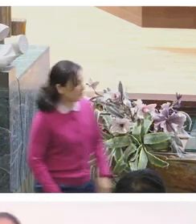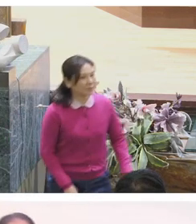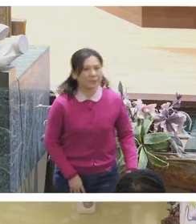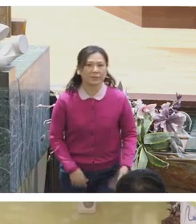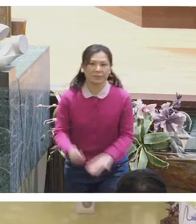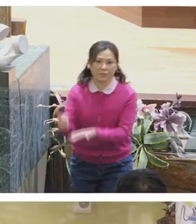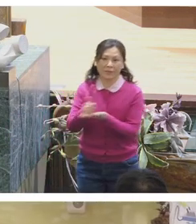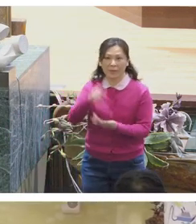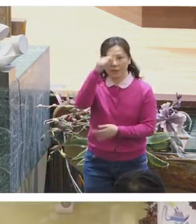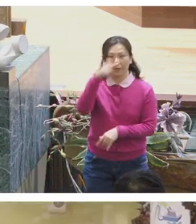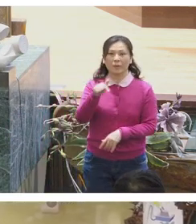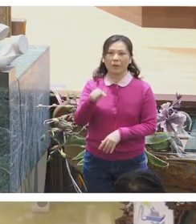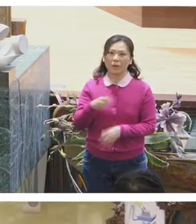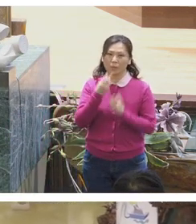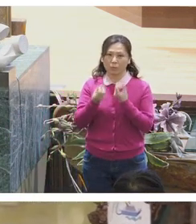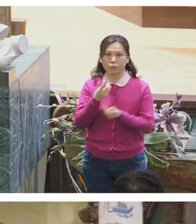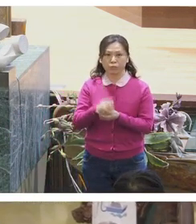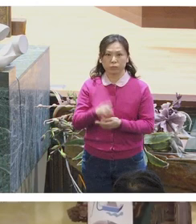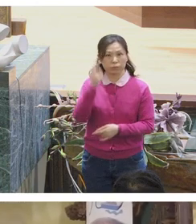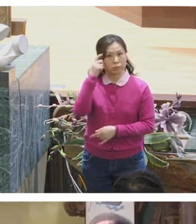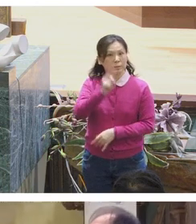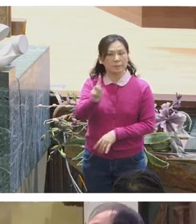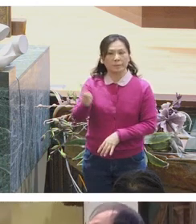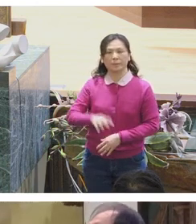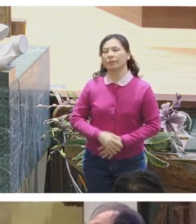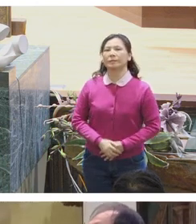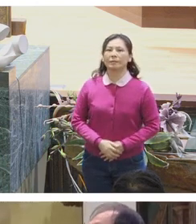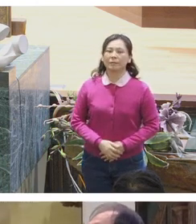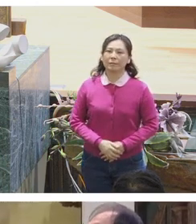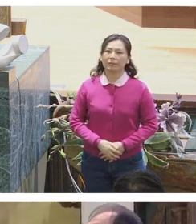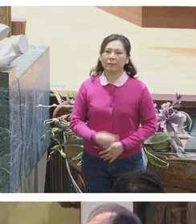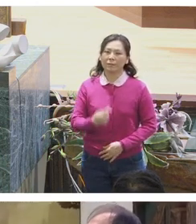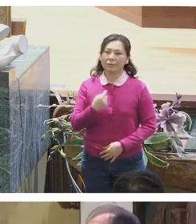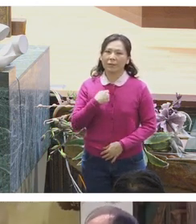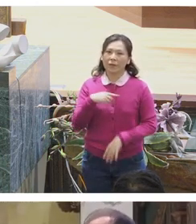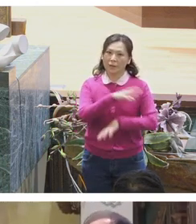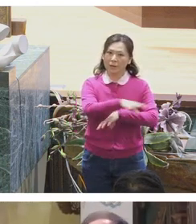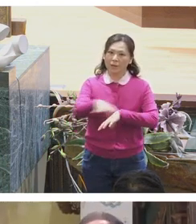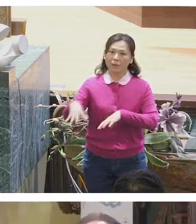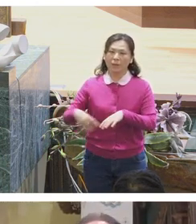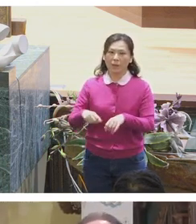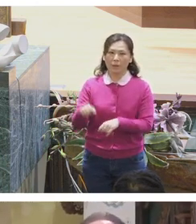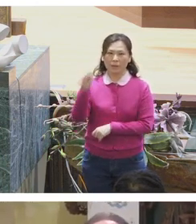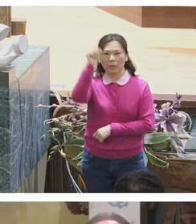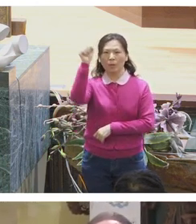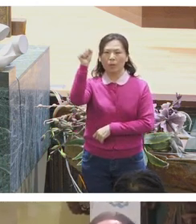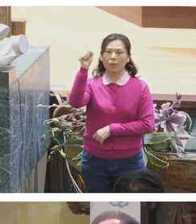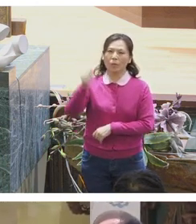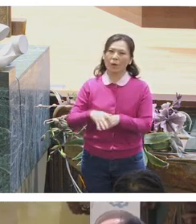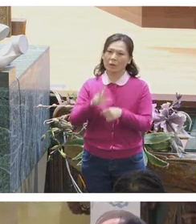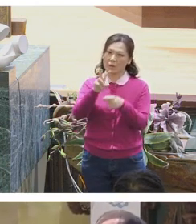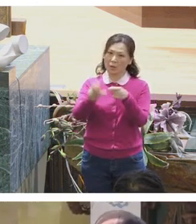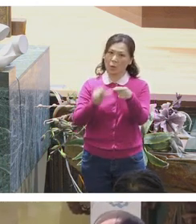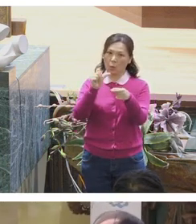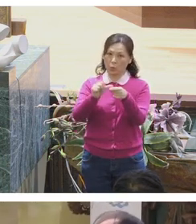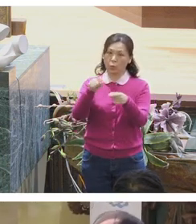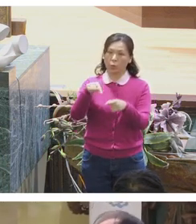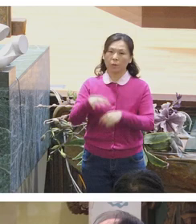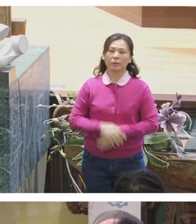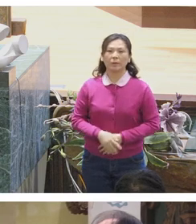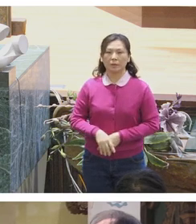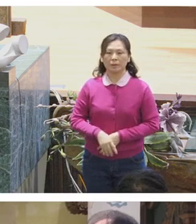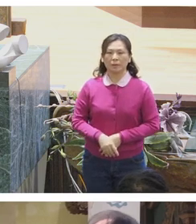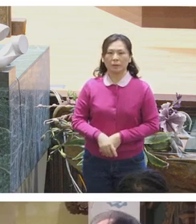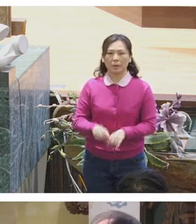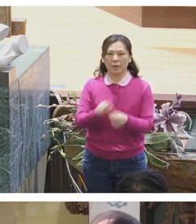下。 我不是一个从事环境运动25年的老兵啊，所以我历经了